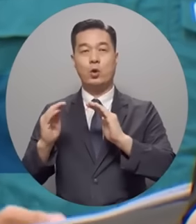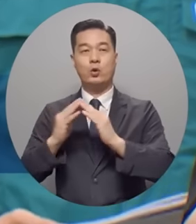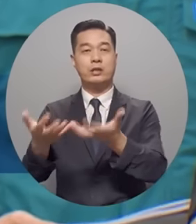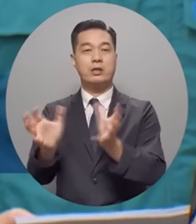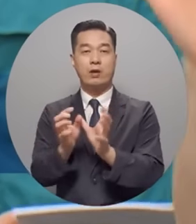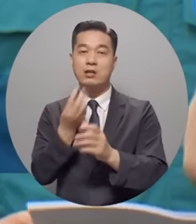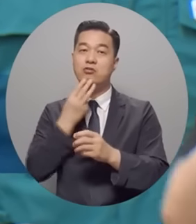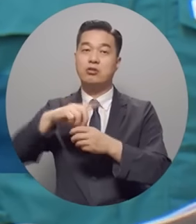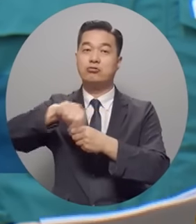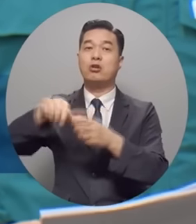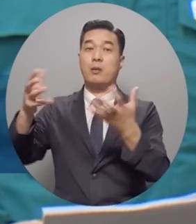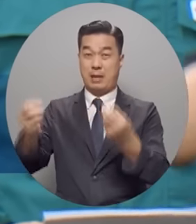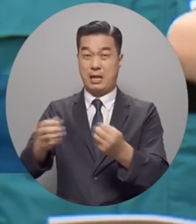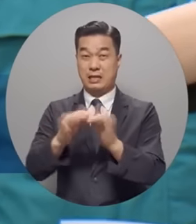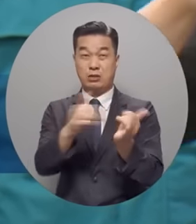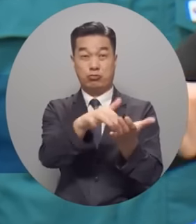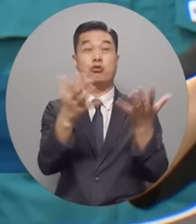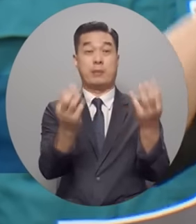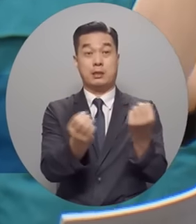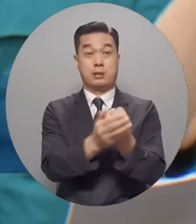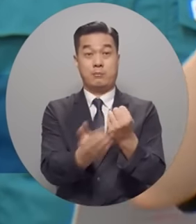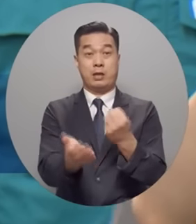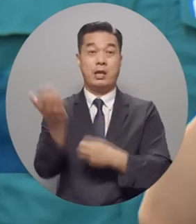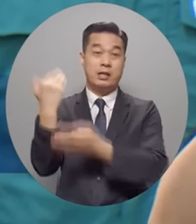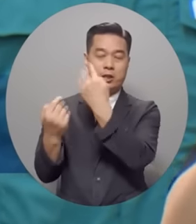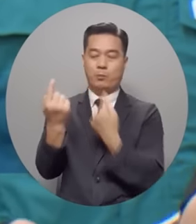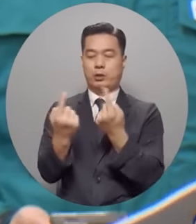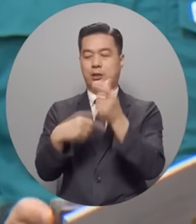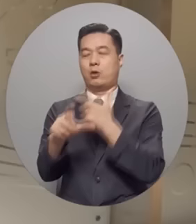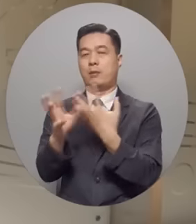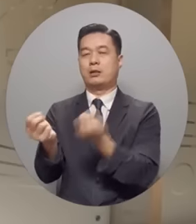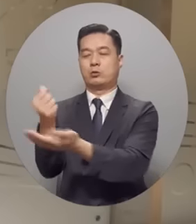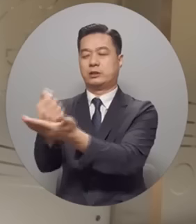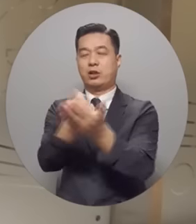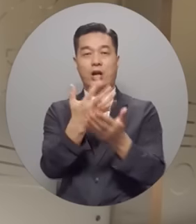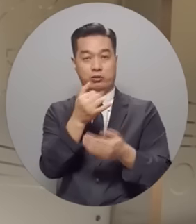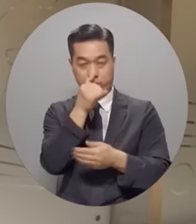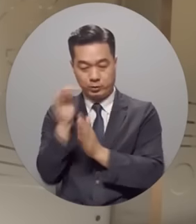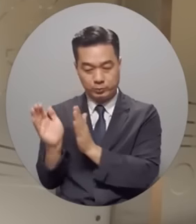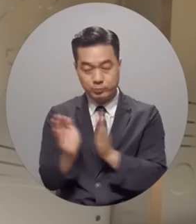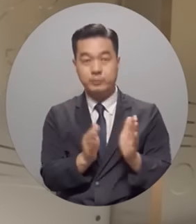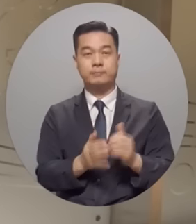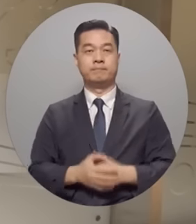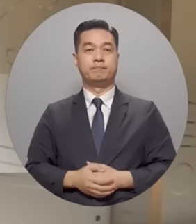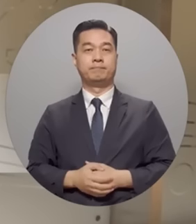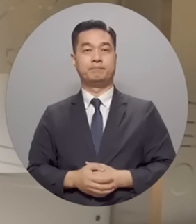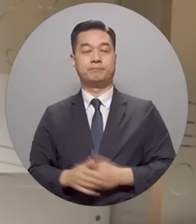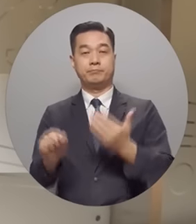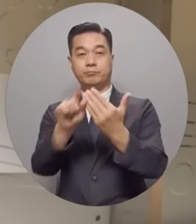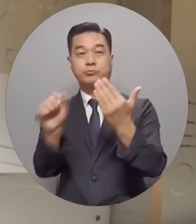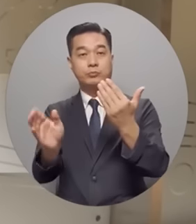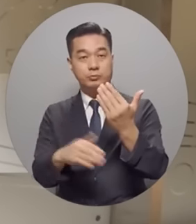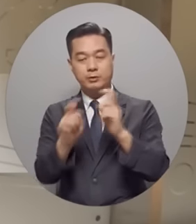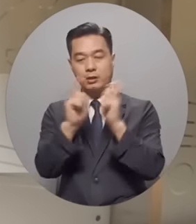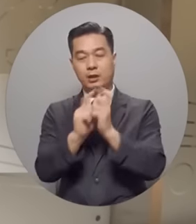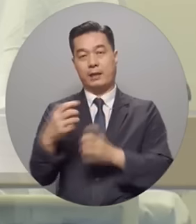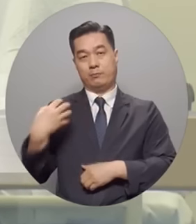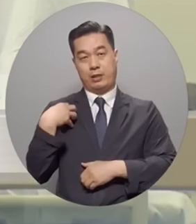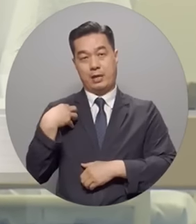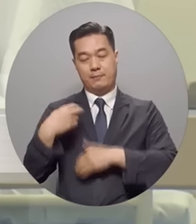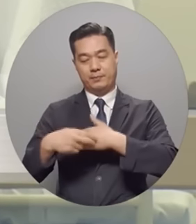사실입니다. 인구도 많고요. 이전보다 더 많은 기관을 지정할 수 있도록. 다음 달부터 경증 환자의 개인 부담금을